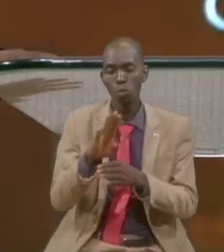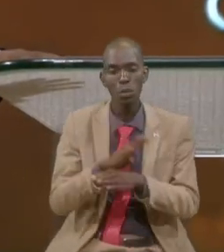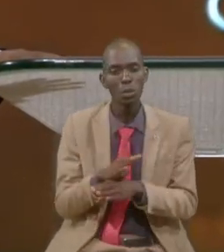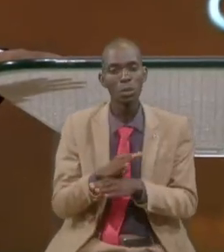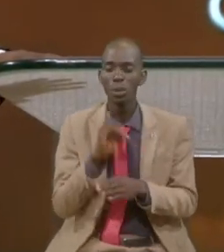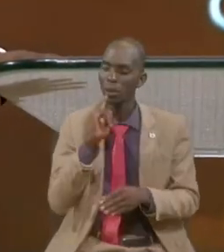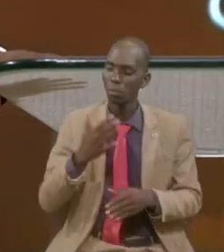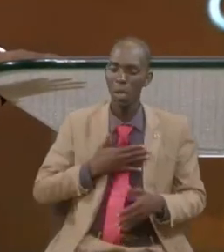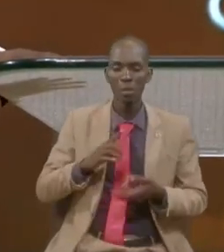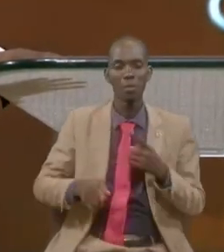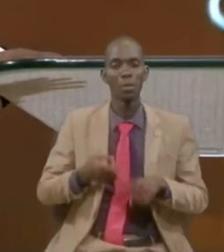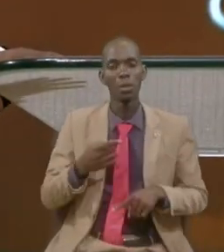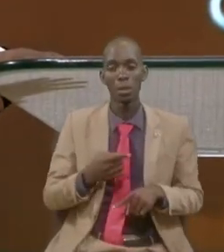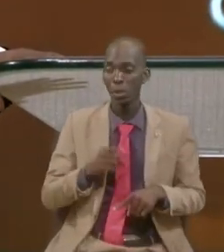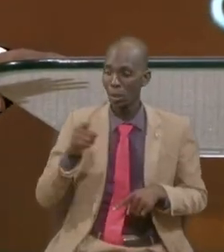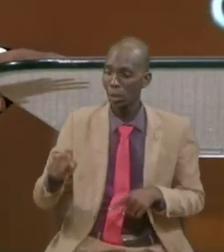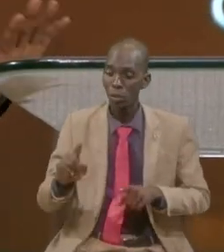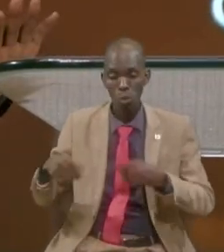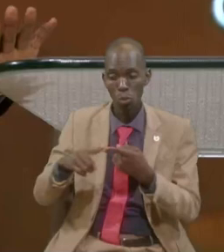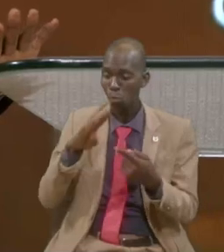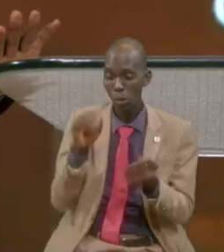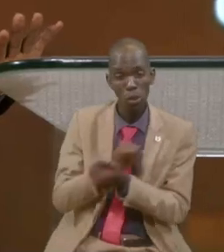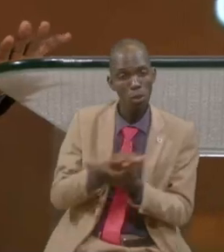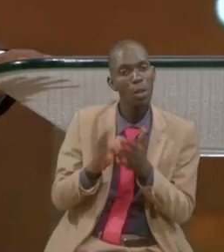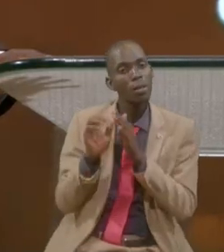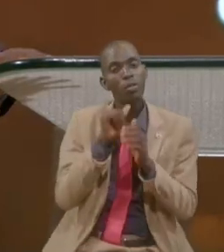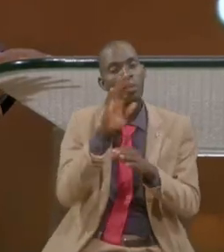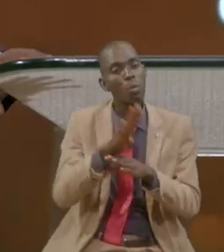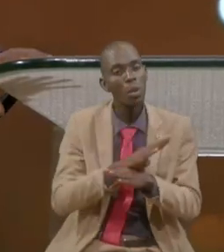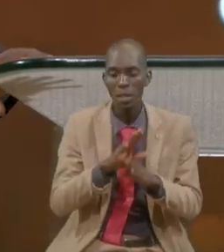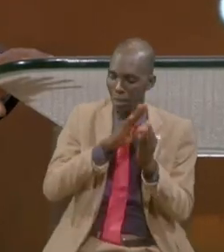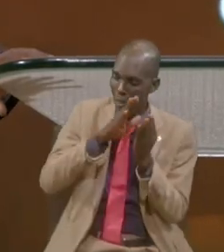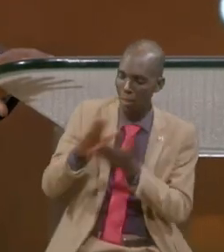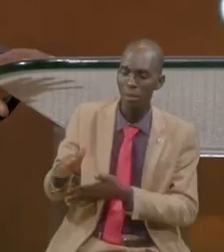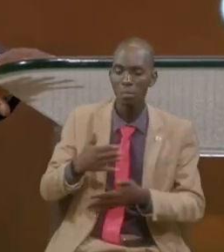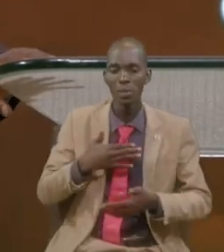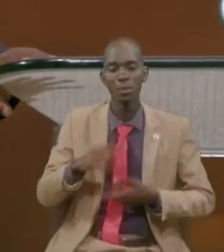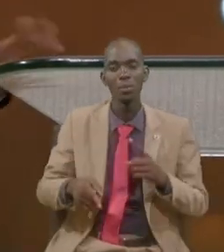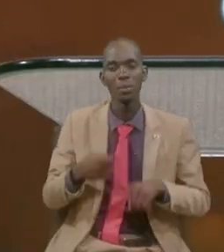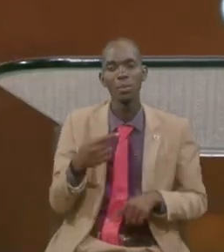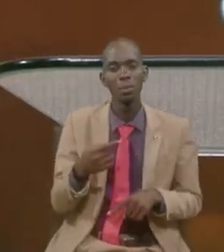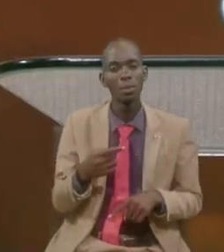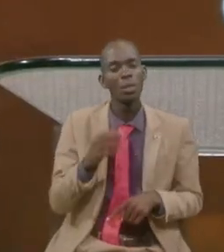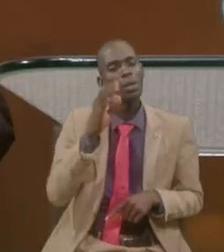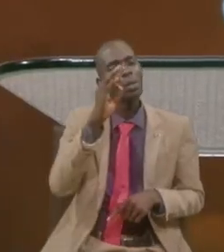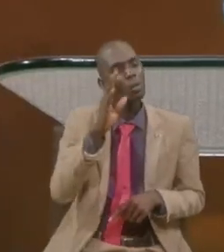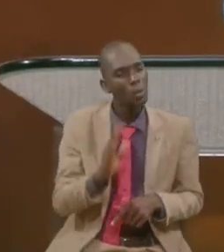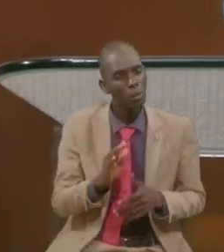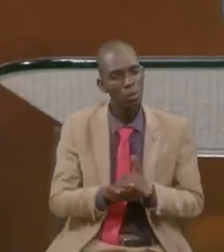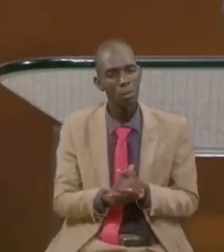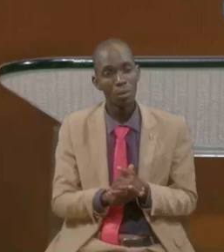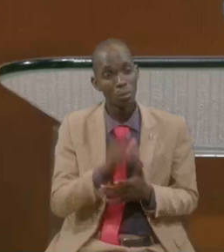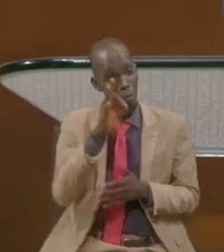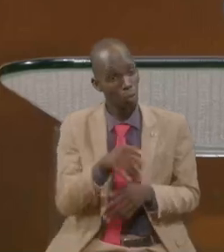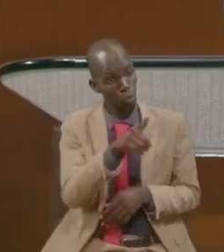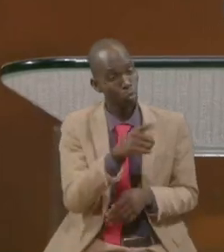C'est mon ami. Hein. Allez à la perdition, laisse-le. C'est mon ami. Pasteur,